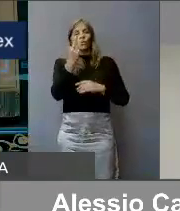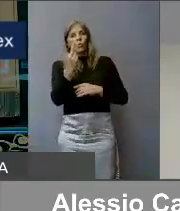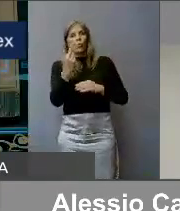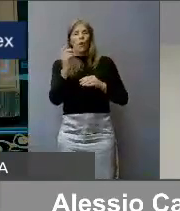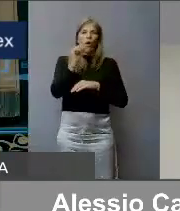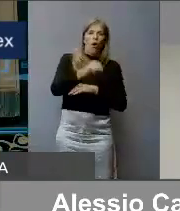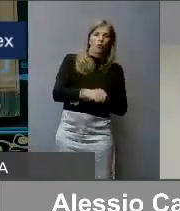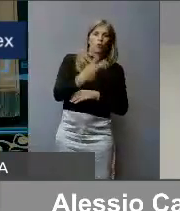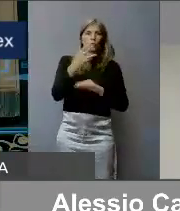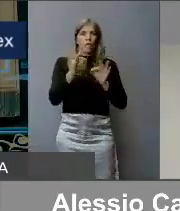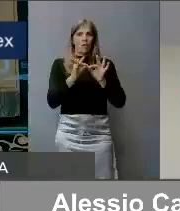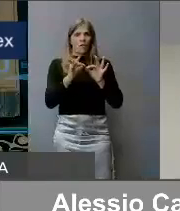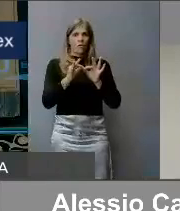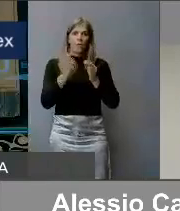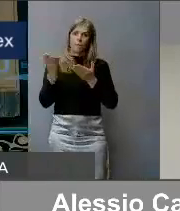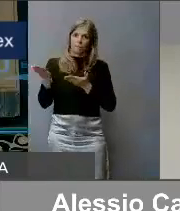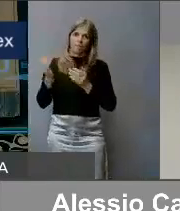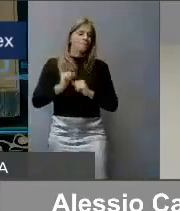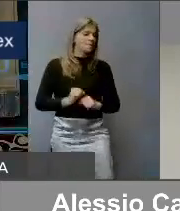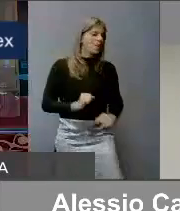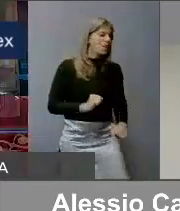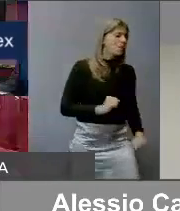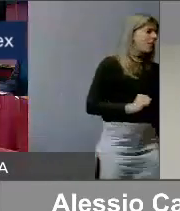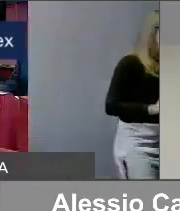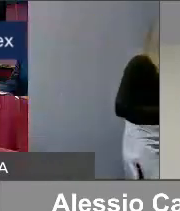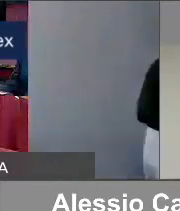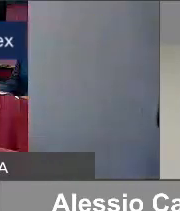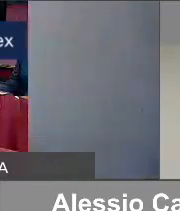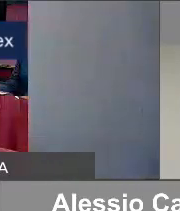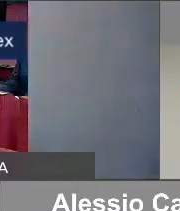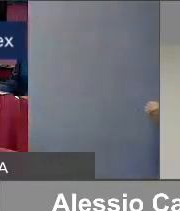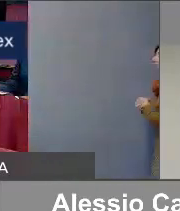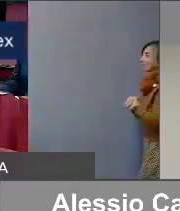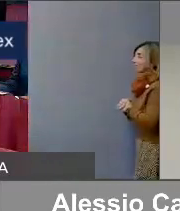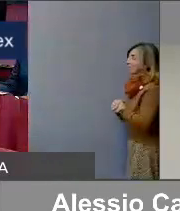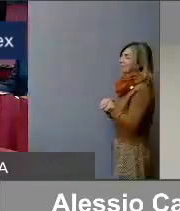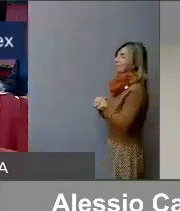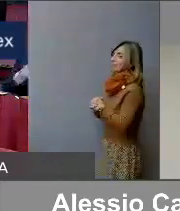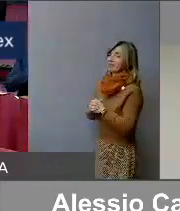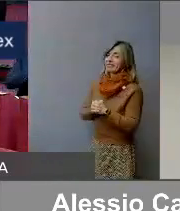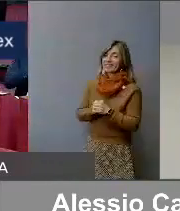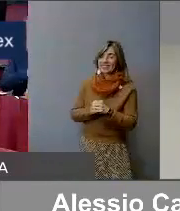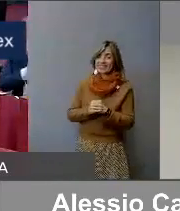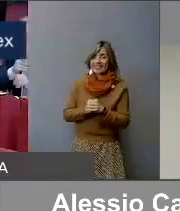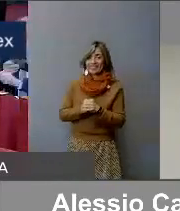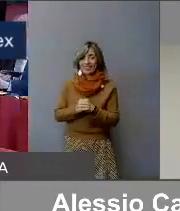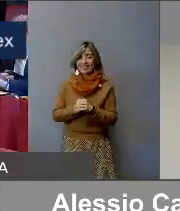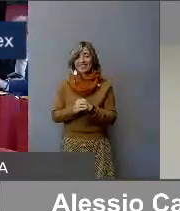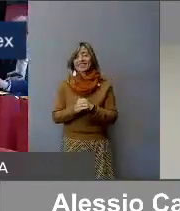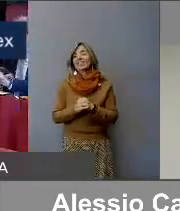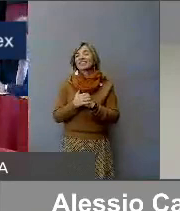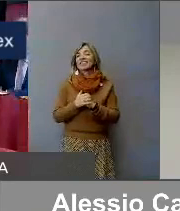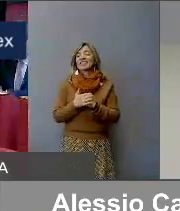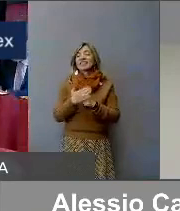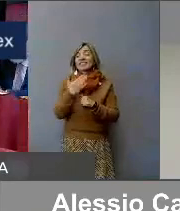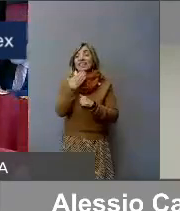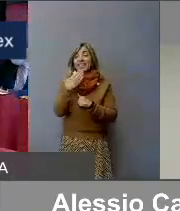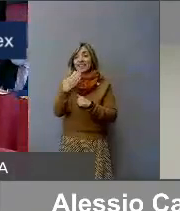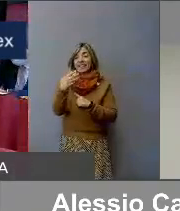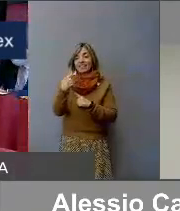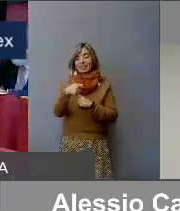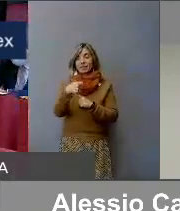favore prego consigliera lode e grazie presidente intanto premetto che